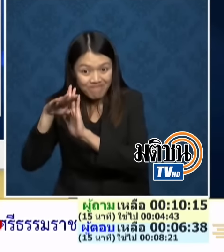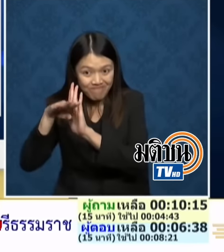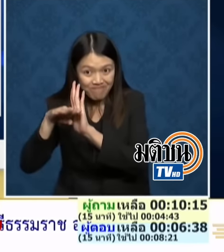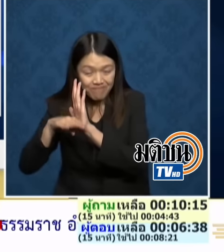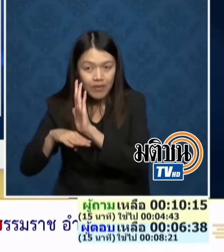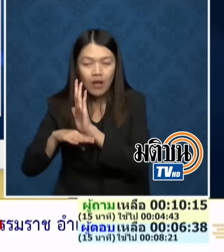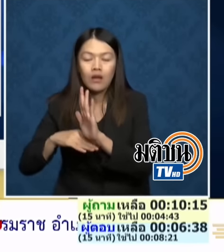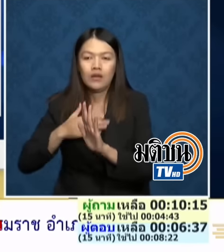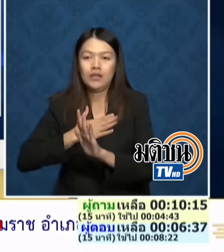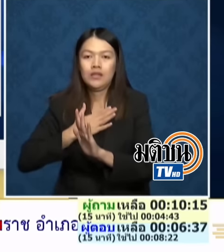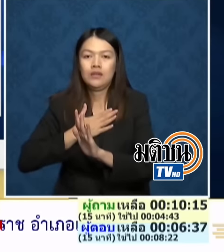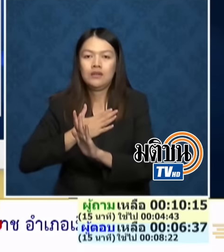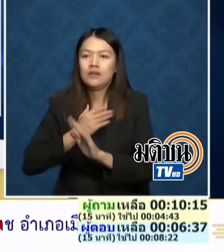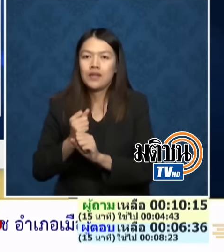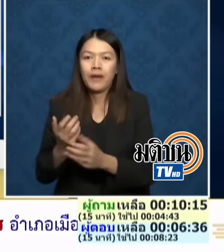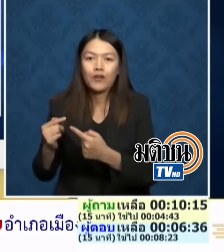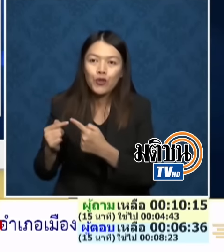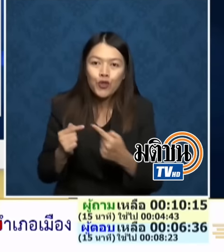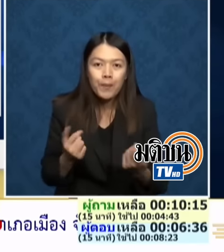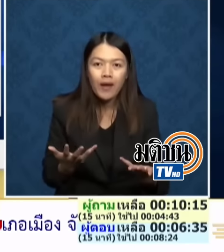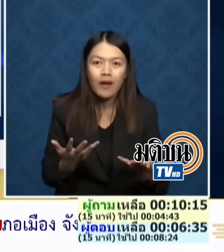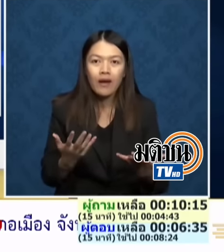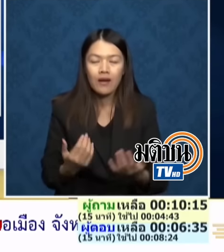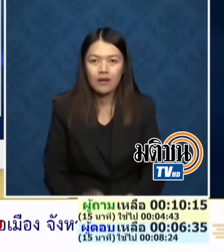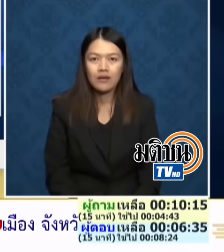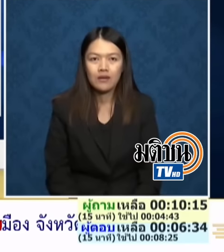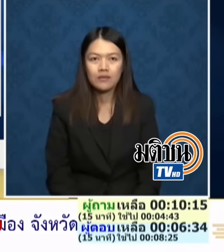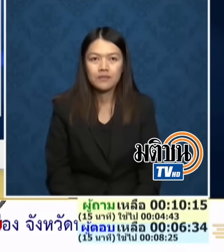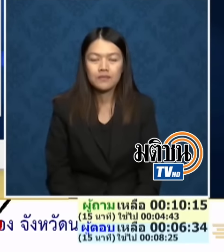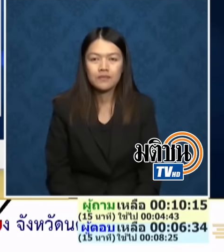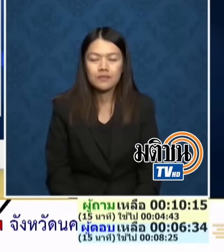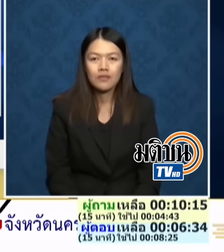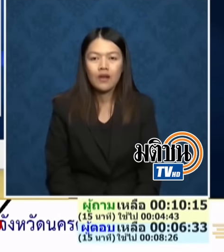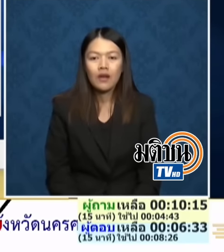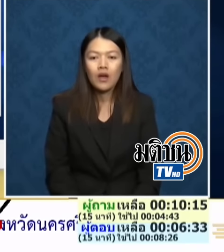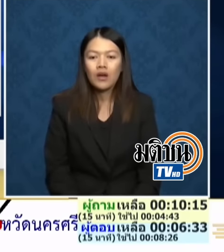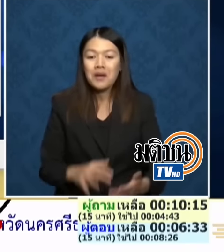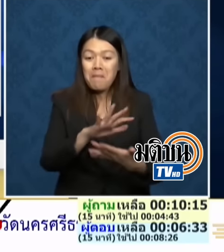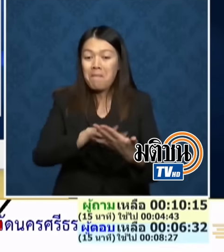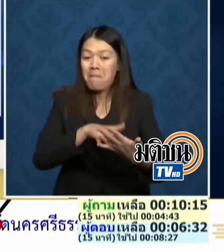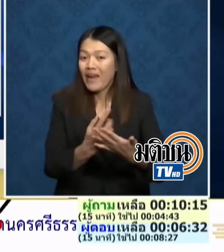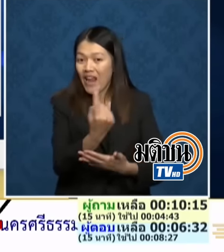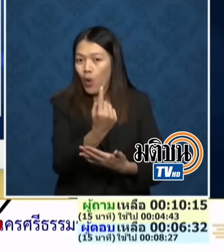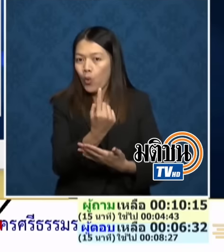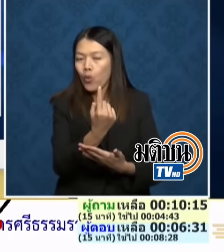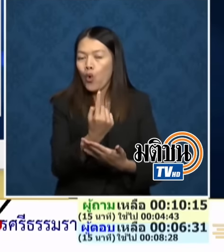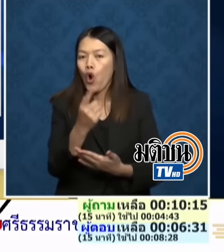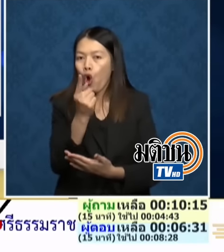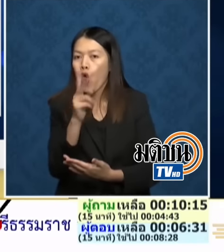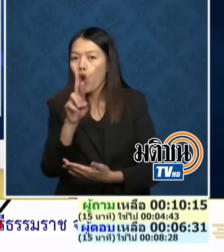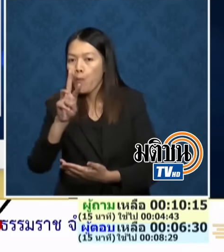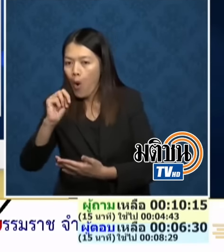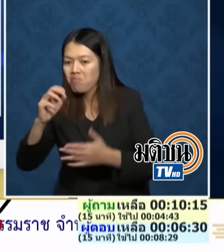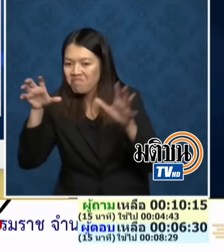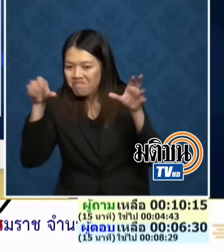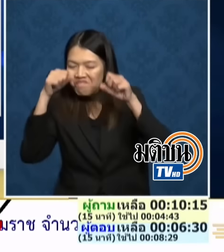บ ถามว่า แลจะทำยัไต่อก่อนที่จะออกเป็วแบบโดยผ่านคอรอมอ เห็ชบคอรอมอก็